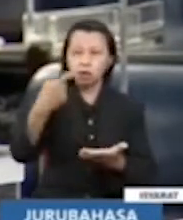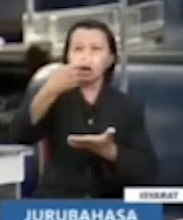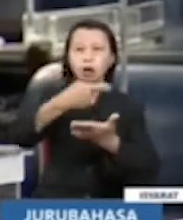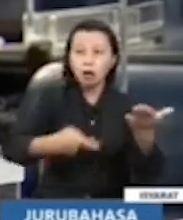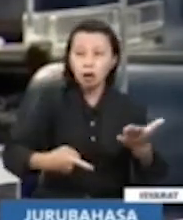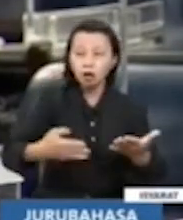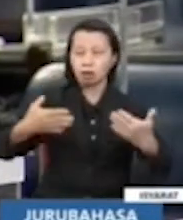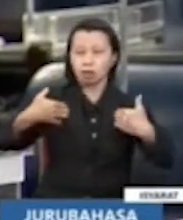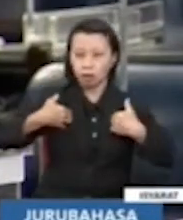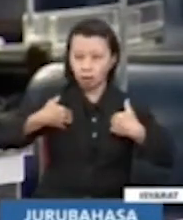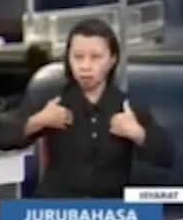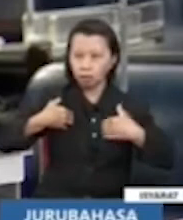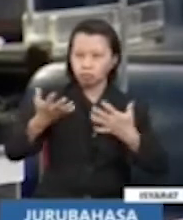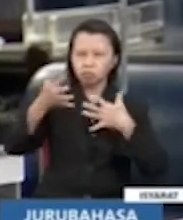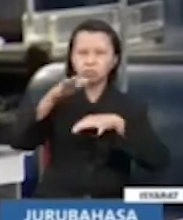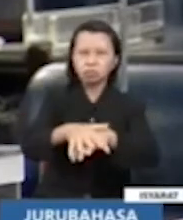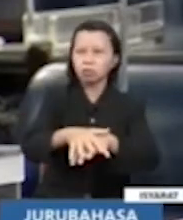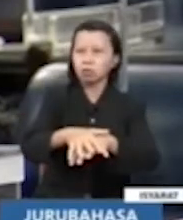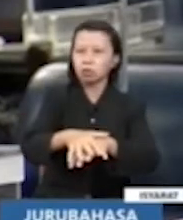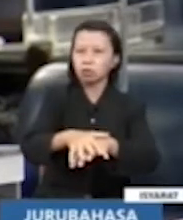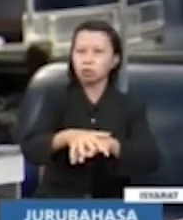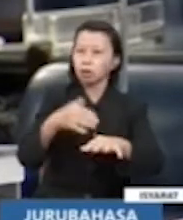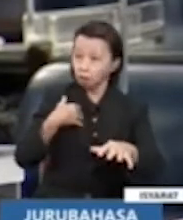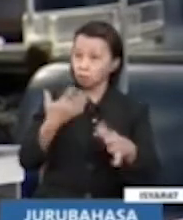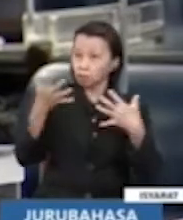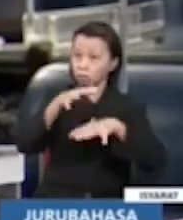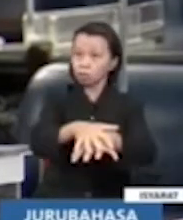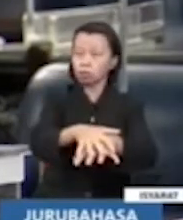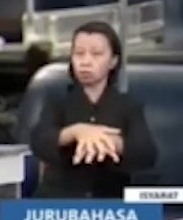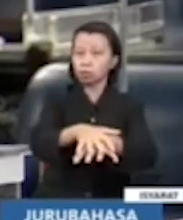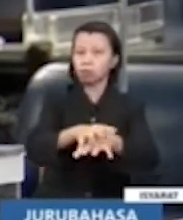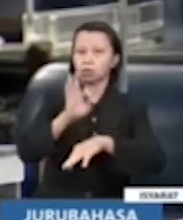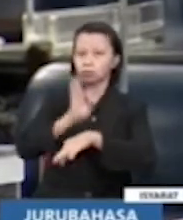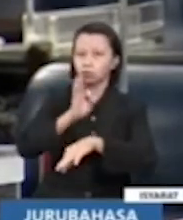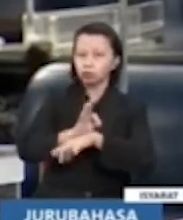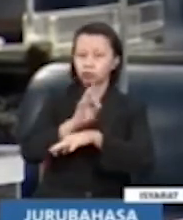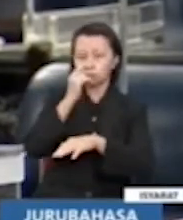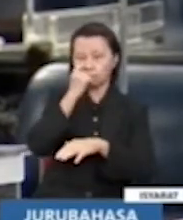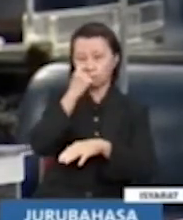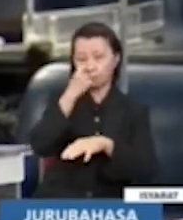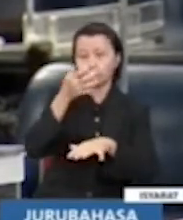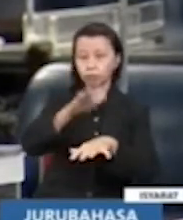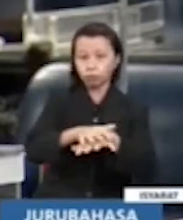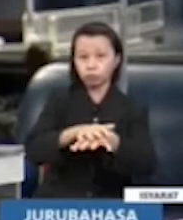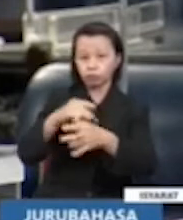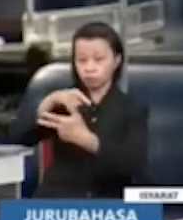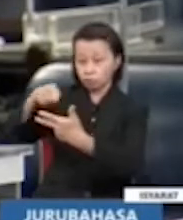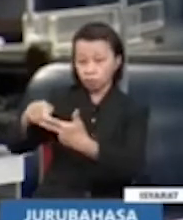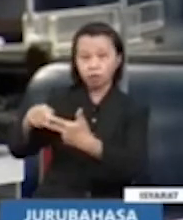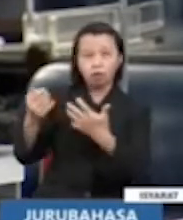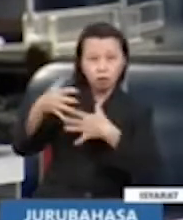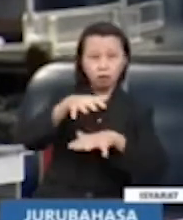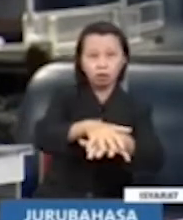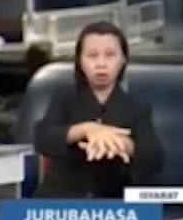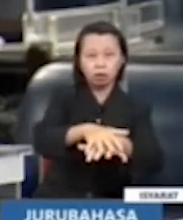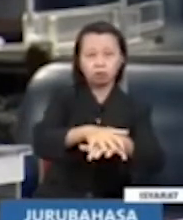apakah wujud pertindihan ataupun pertindanan di antara fungsi mereka dan juga